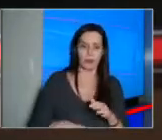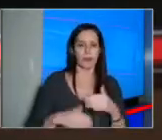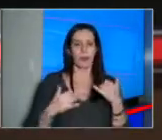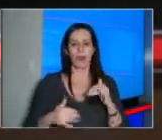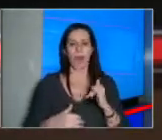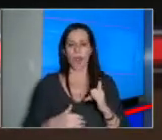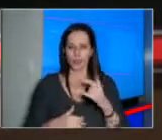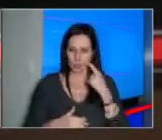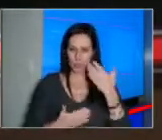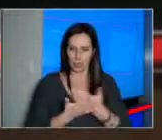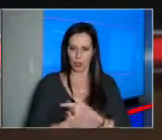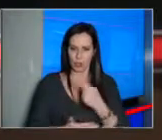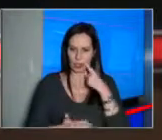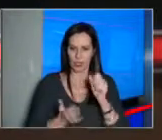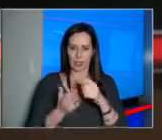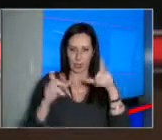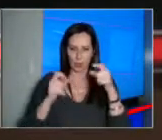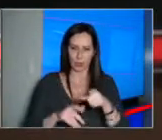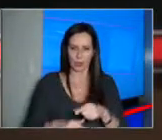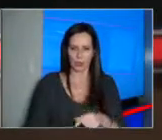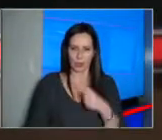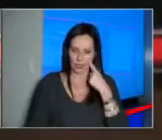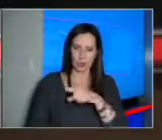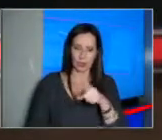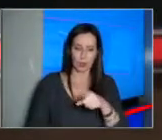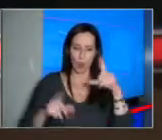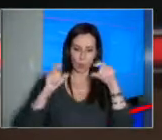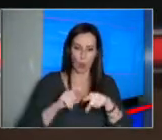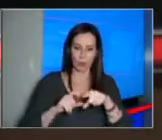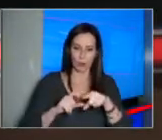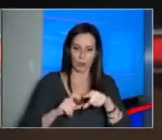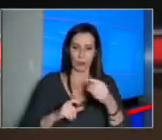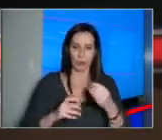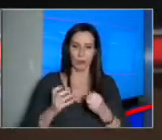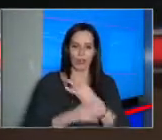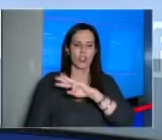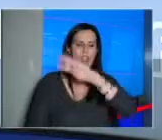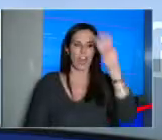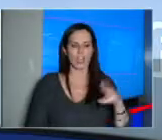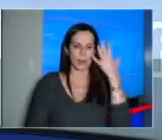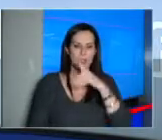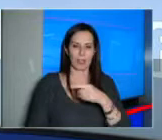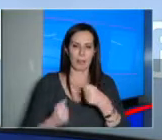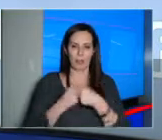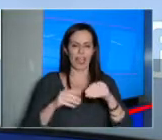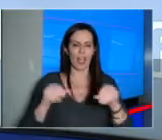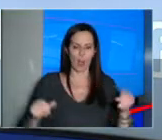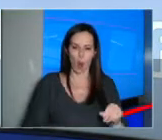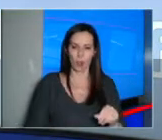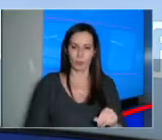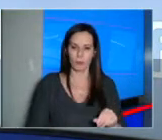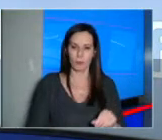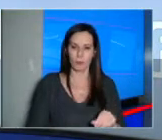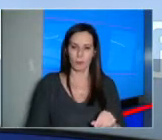זה תיעוד? זה בואו ניקח את התמונה הזו, אוקיי? זה תמונה מהקמה של הקשת הדמוקרטית המזרחית, מאבק הקרקעות,